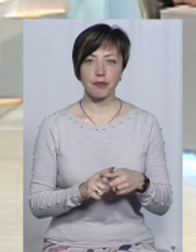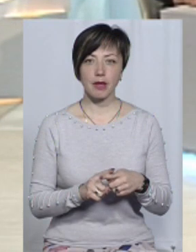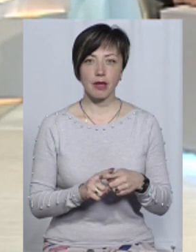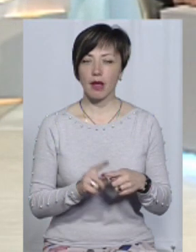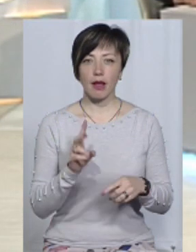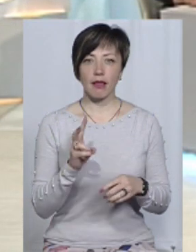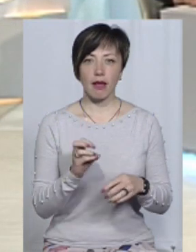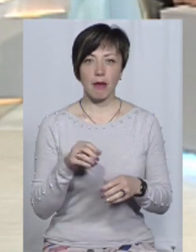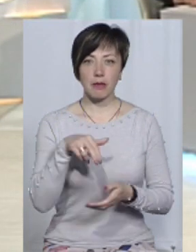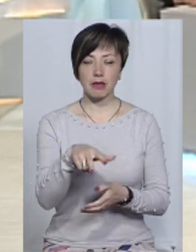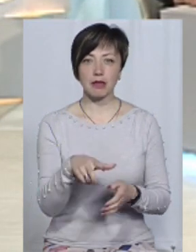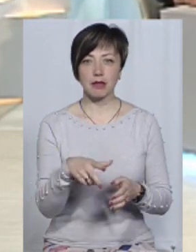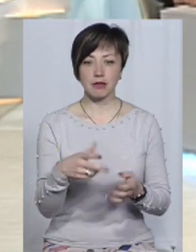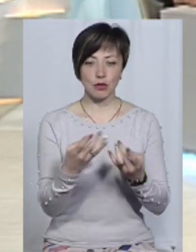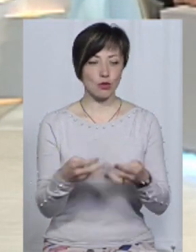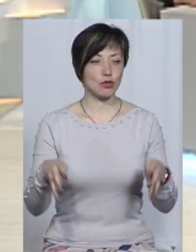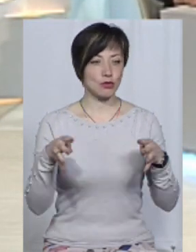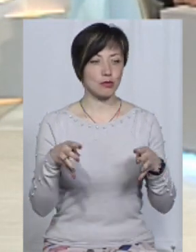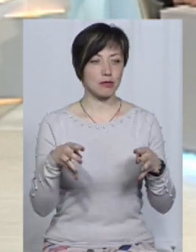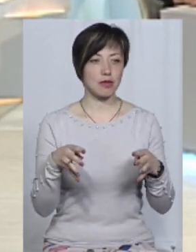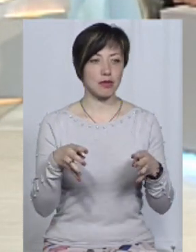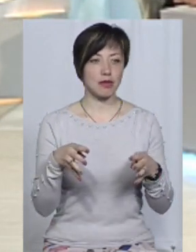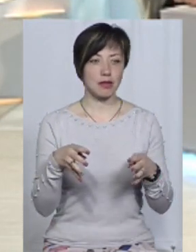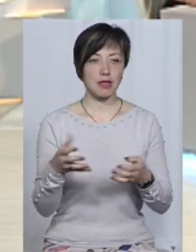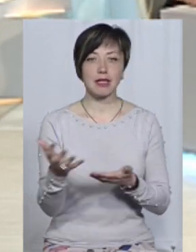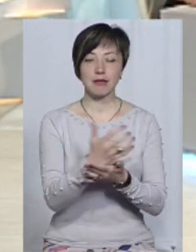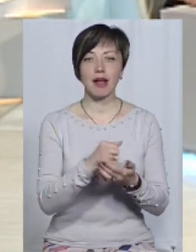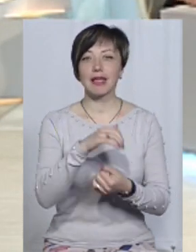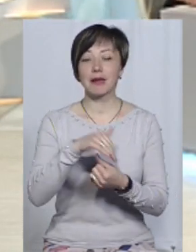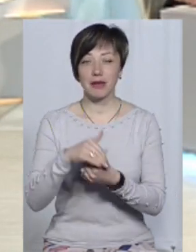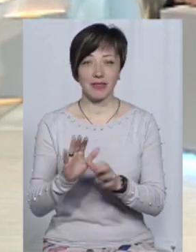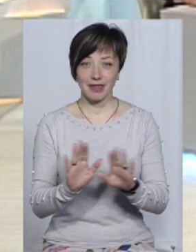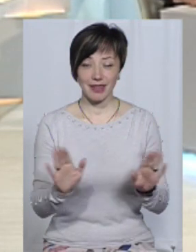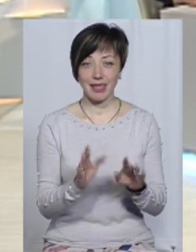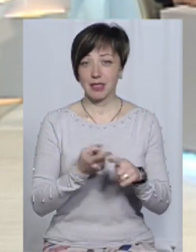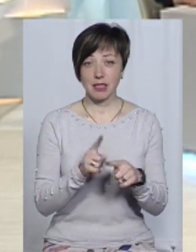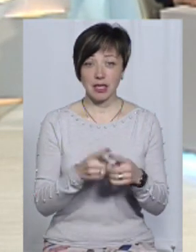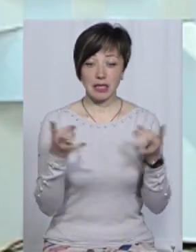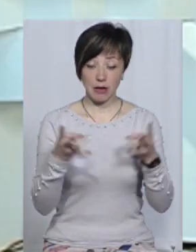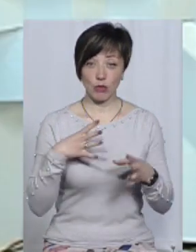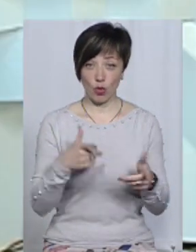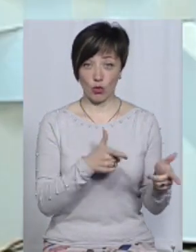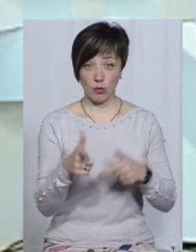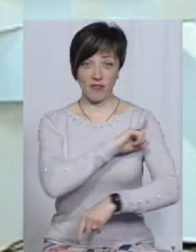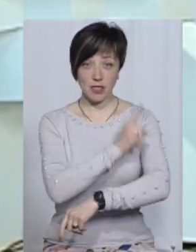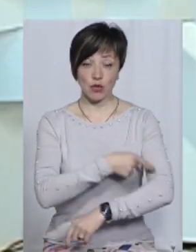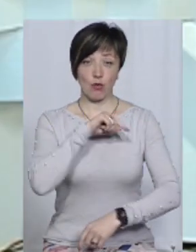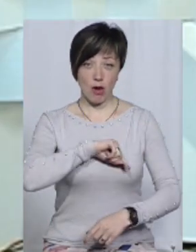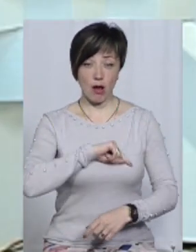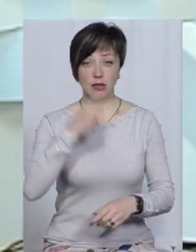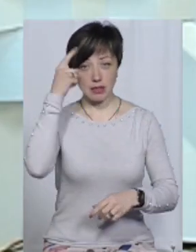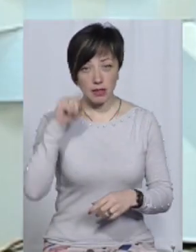Не піти з кошиком, ну... Купити, назбирати грибів. Так, назбирати грибів, наприклад. Абсолютно. Це треба бути готовим фізично,